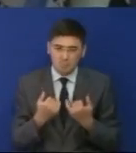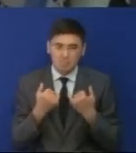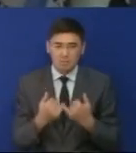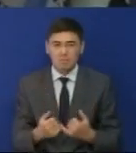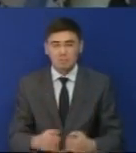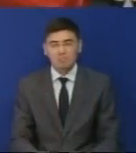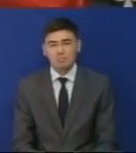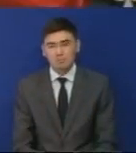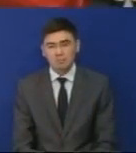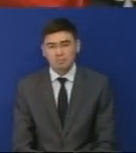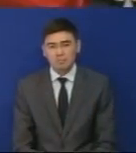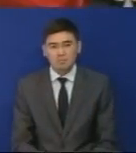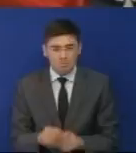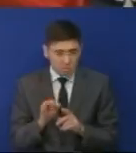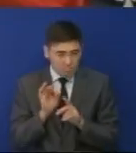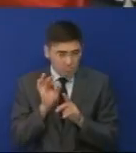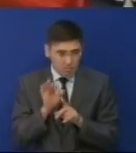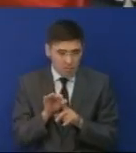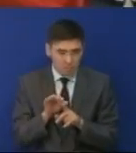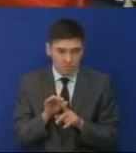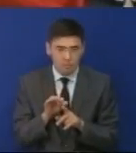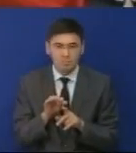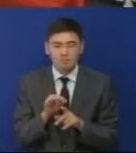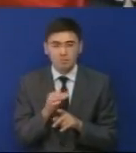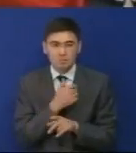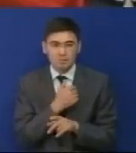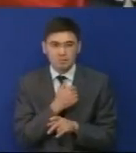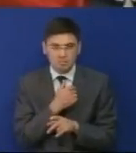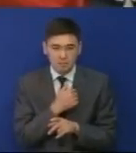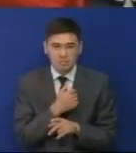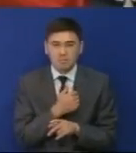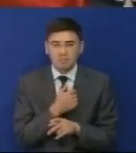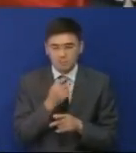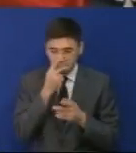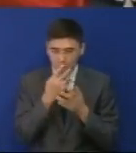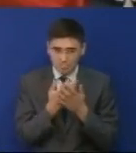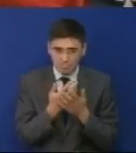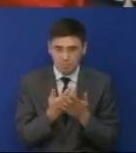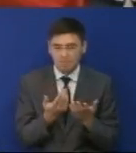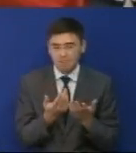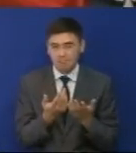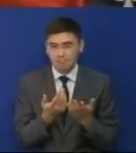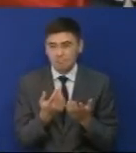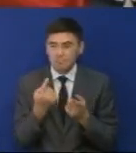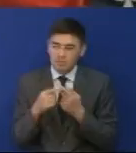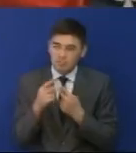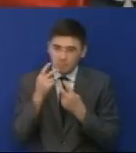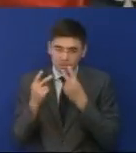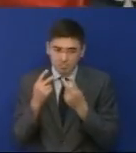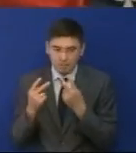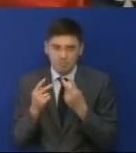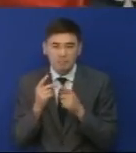оксана мукашева цель нашего участия всей семьей посетить посмотреть показать себя посмотреть на других